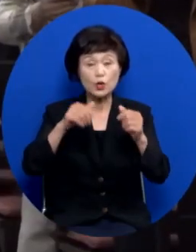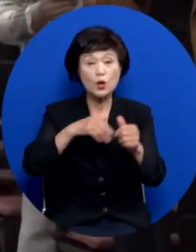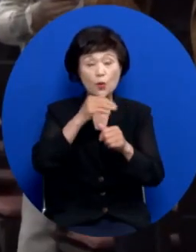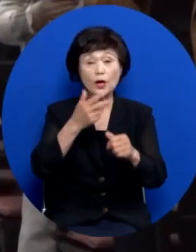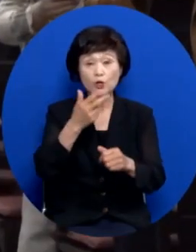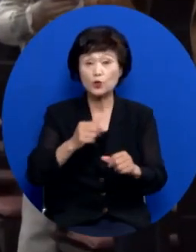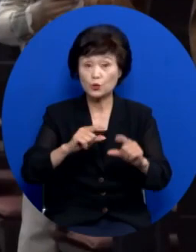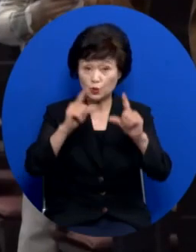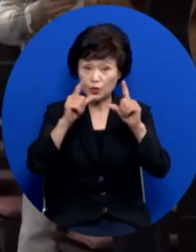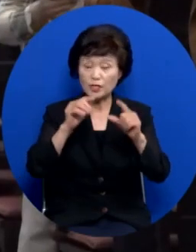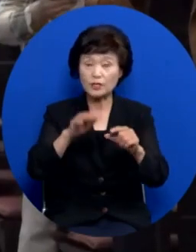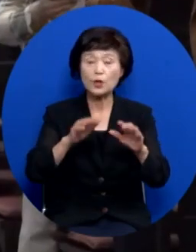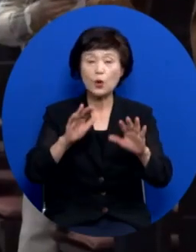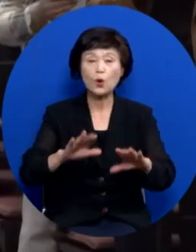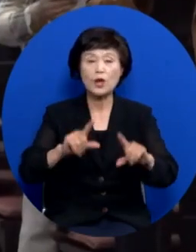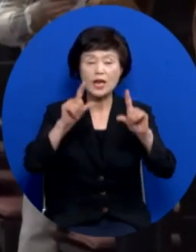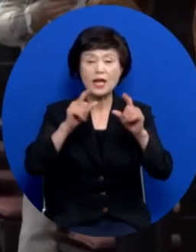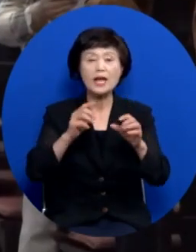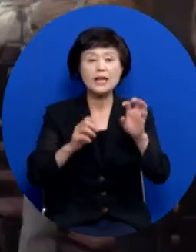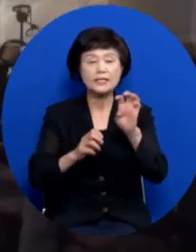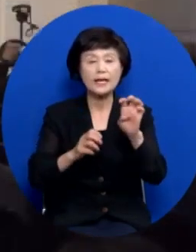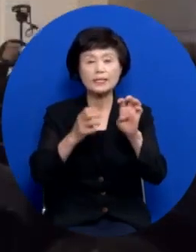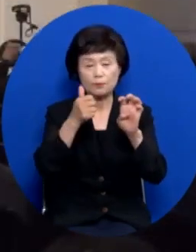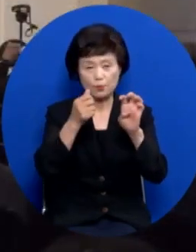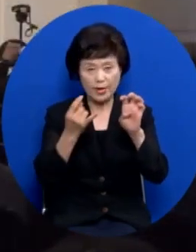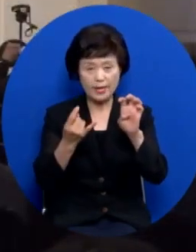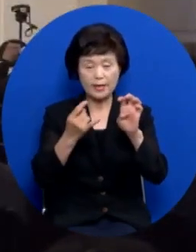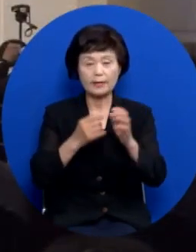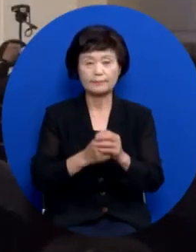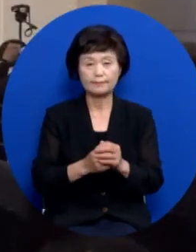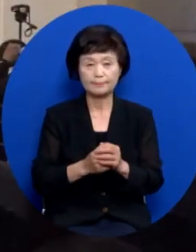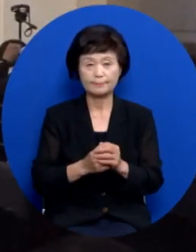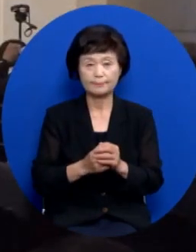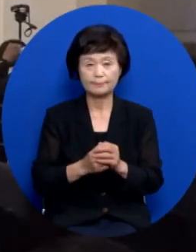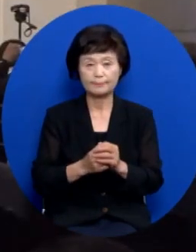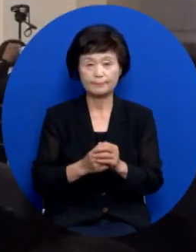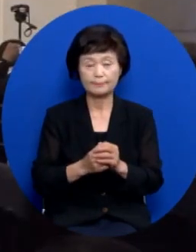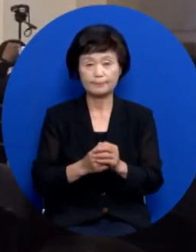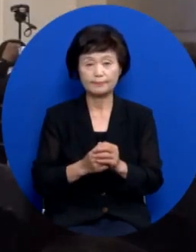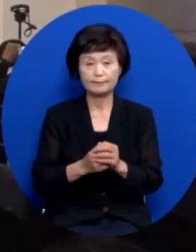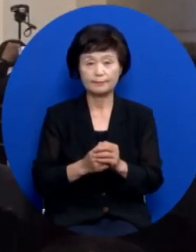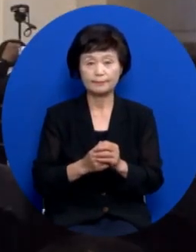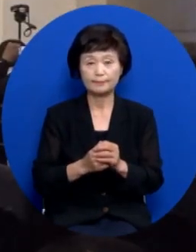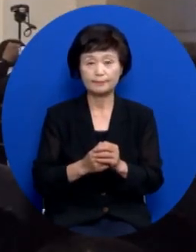1984년 제정 이후 올해로 40번째를 맞게 됩니다. CTS 뉴스 장현수입니다.